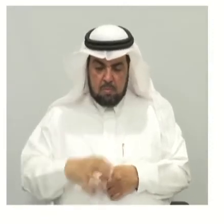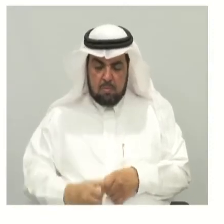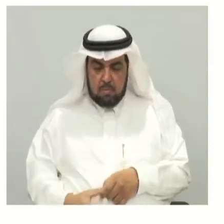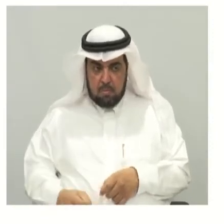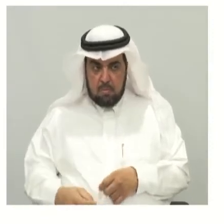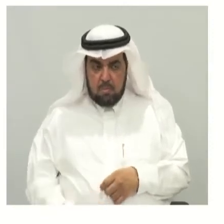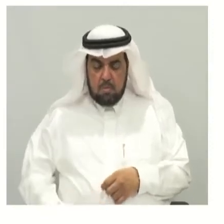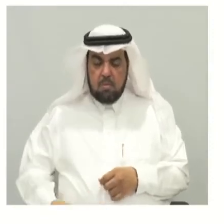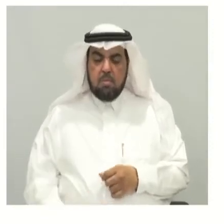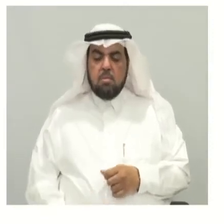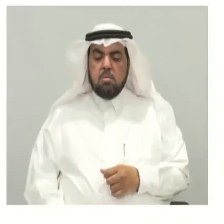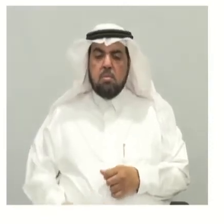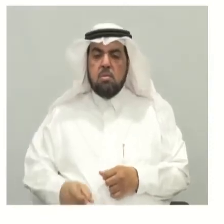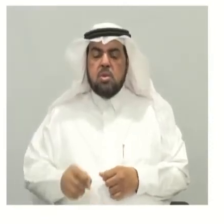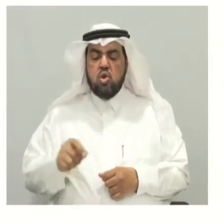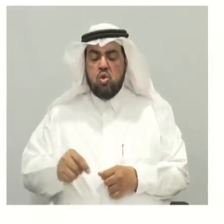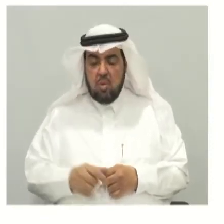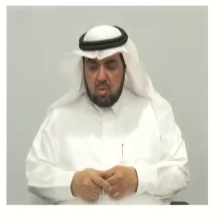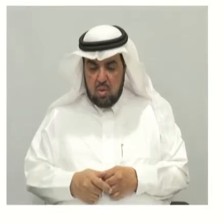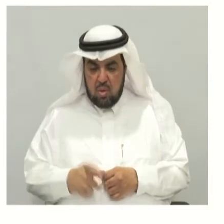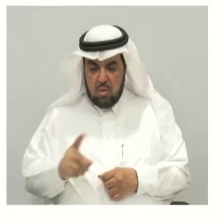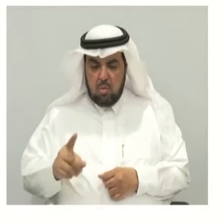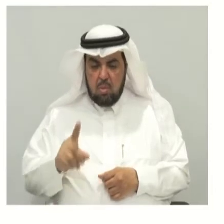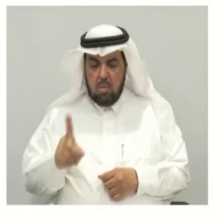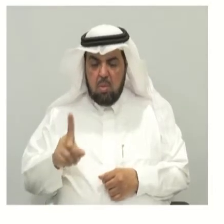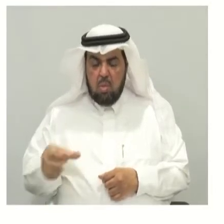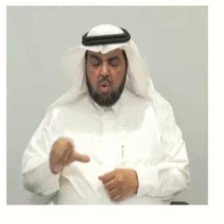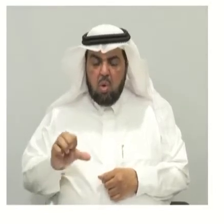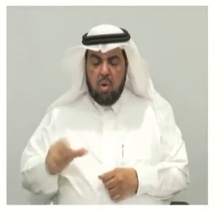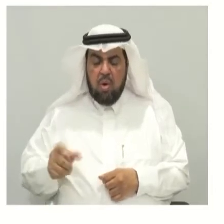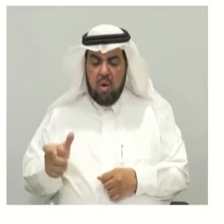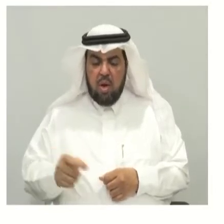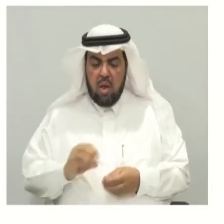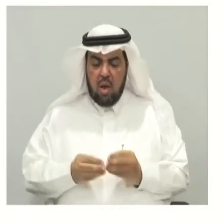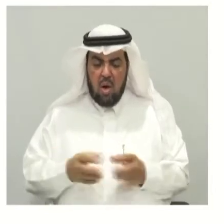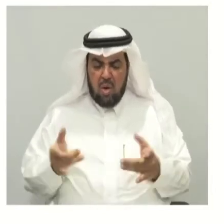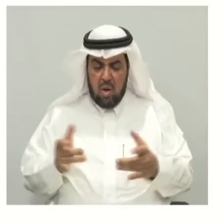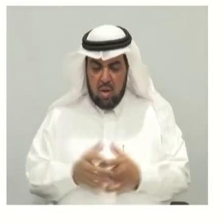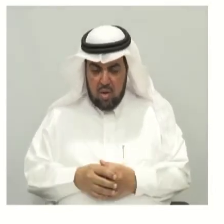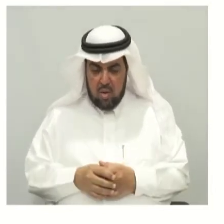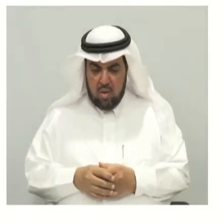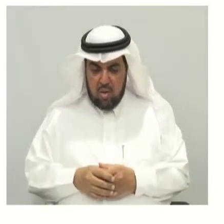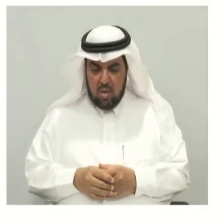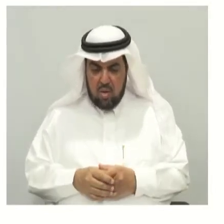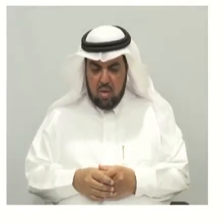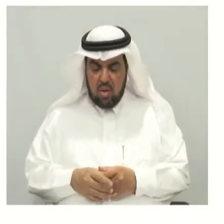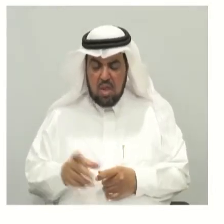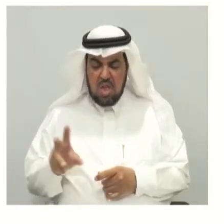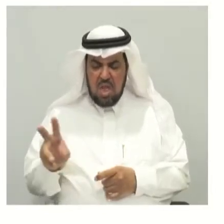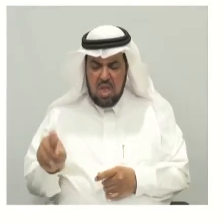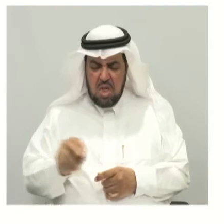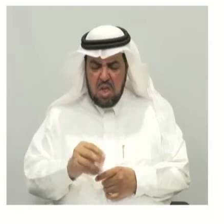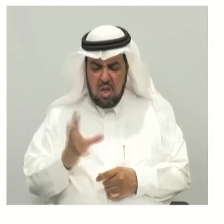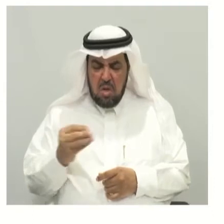ولا فلزات. خلينا نشوف البورن. البورن اللي هو اللون ماذا؟ باللون الأخضر، إذا هو شبه فلز.